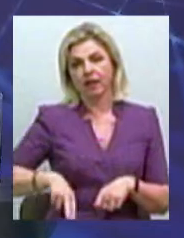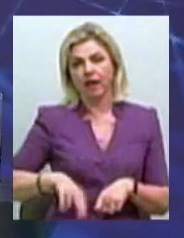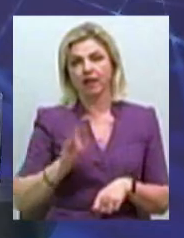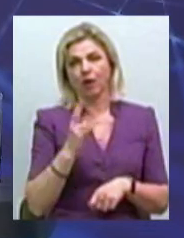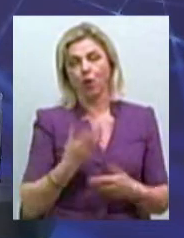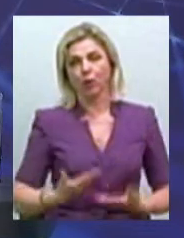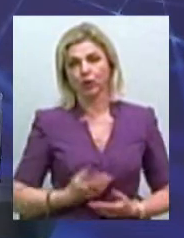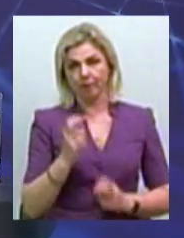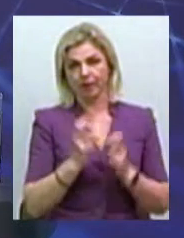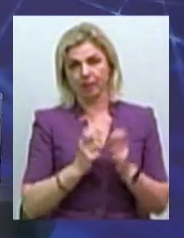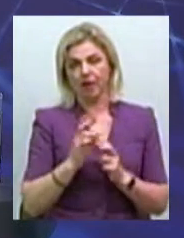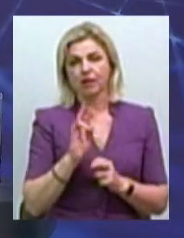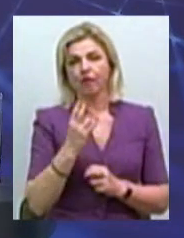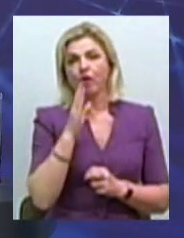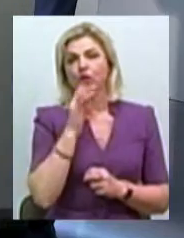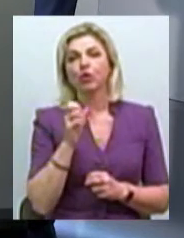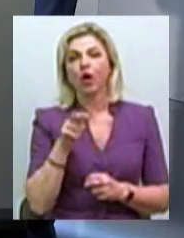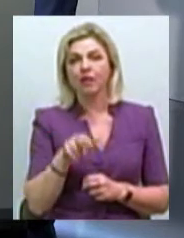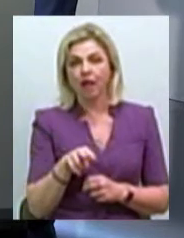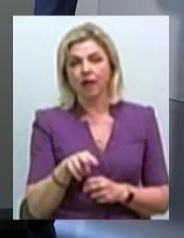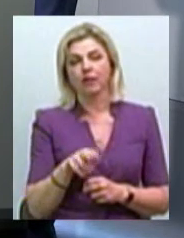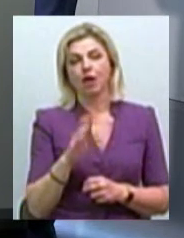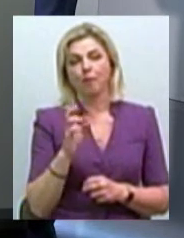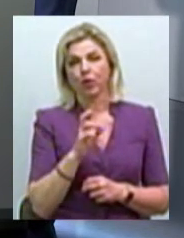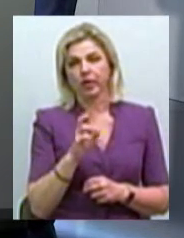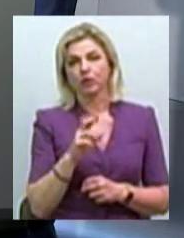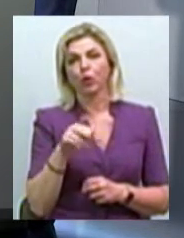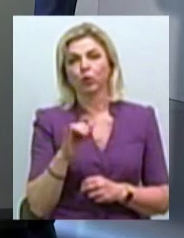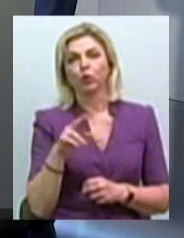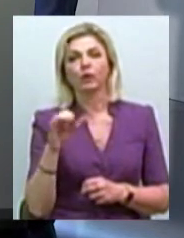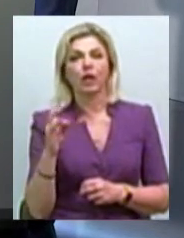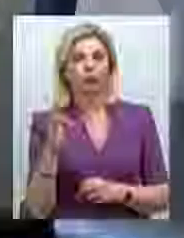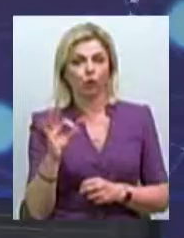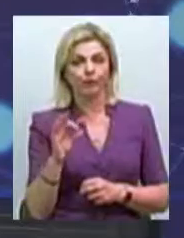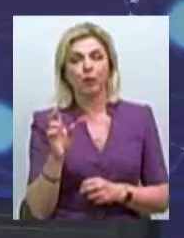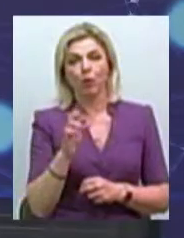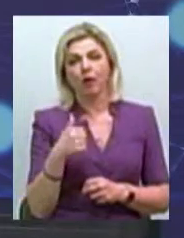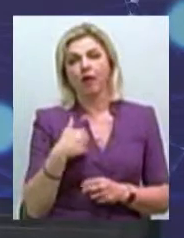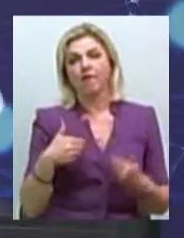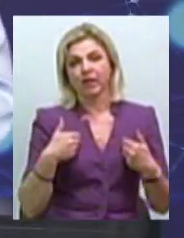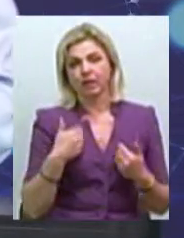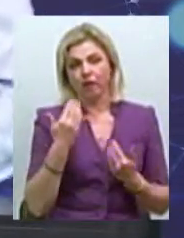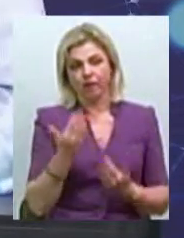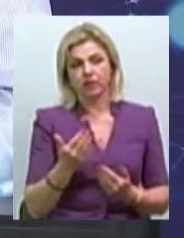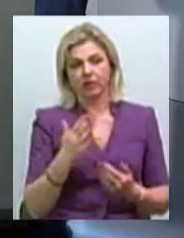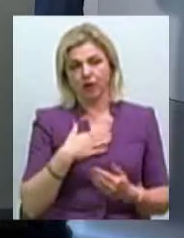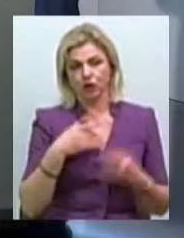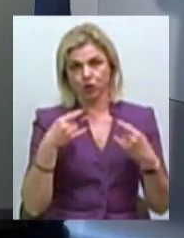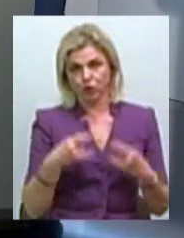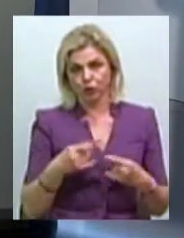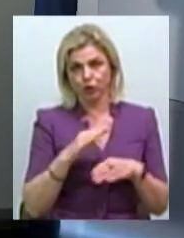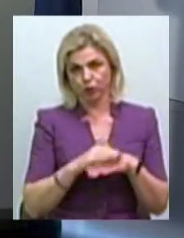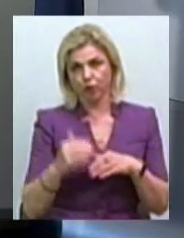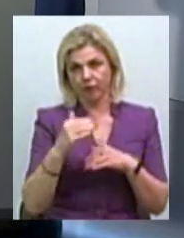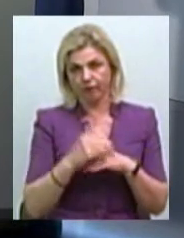Миколаївського комунального підприємства «Миколаївводоканал» Борис Дуденко. Борис, я вас вітаю в нашій студії. Доброго вечора. Глядачам я